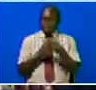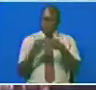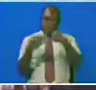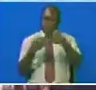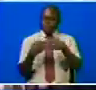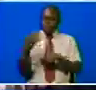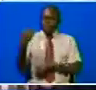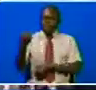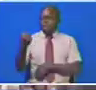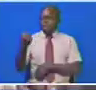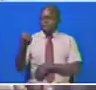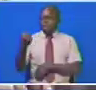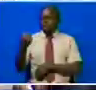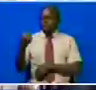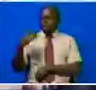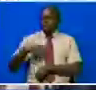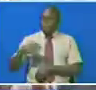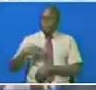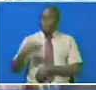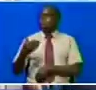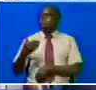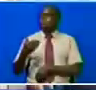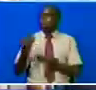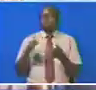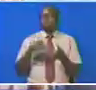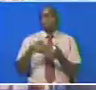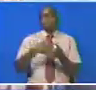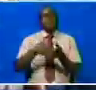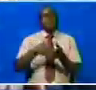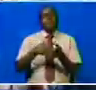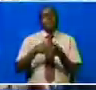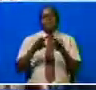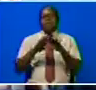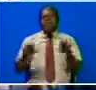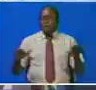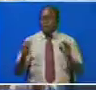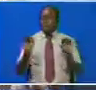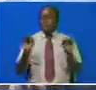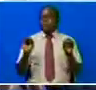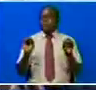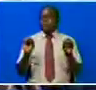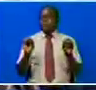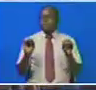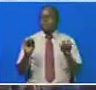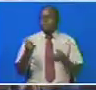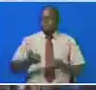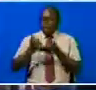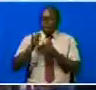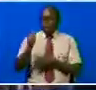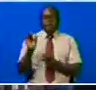1985 waliokotwa watu ambao hawana namna ya makao au namna ya